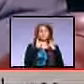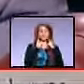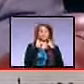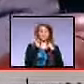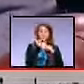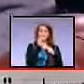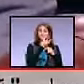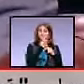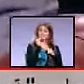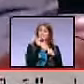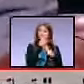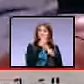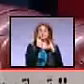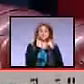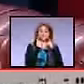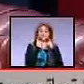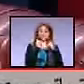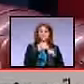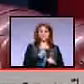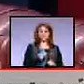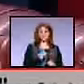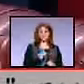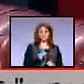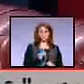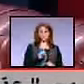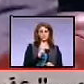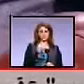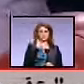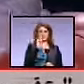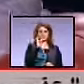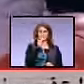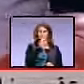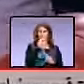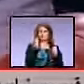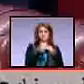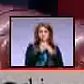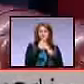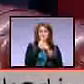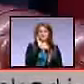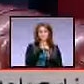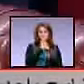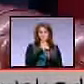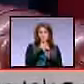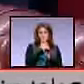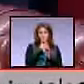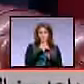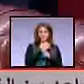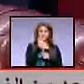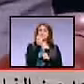في انت وطلعت، كان اول فيلم مع بلال فضل، مع بلال فضل انت وطلعت زكريا وماجد الكدواني وحنان